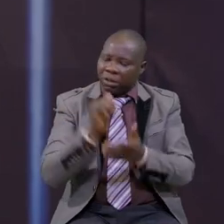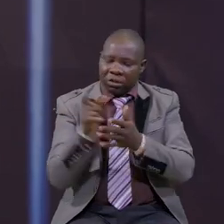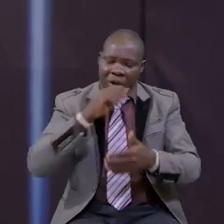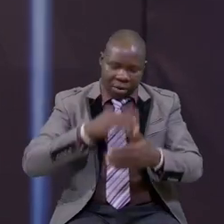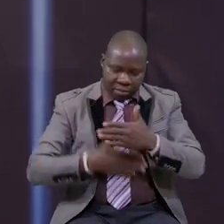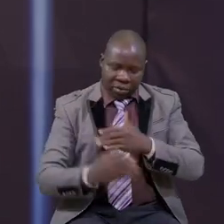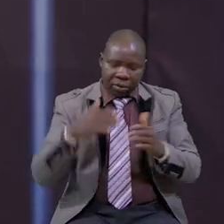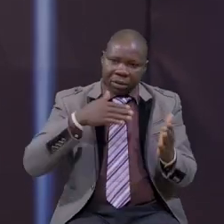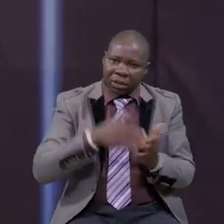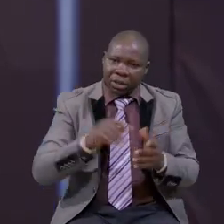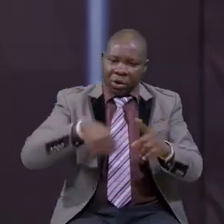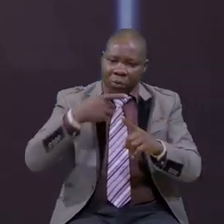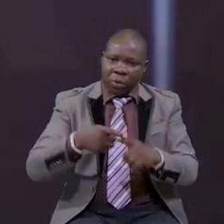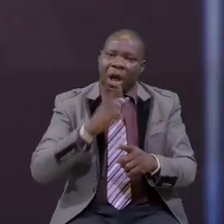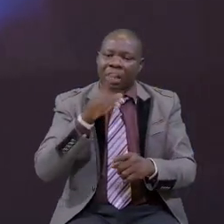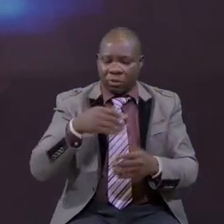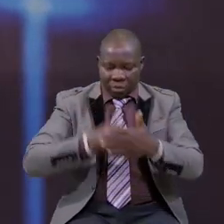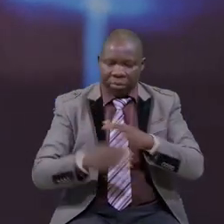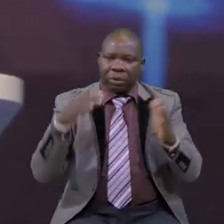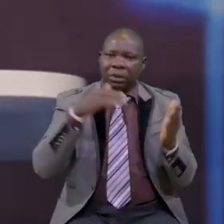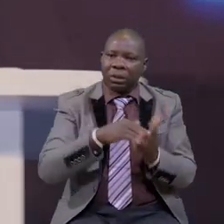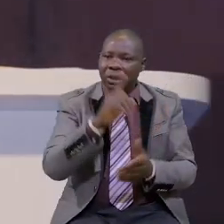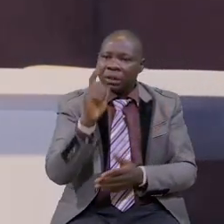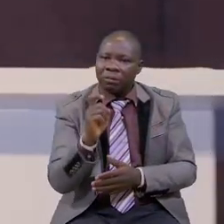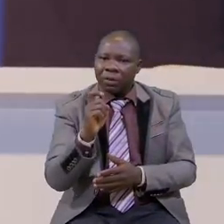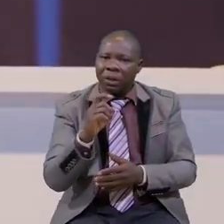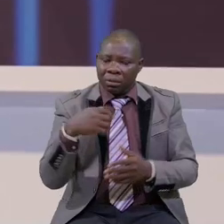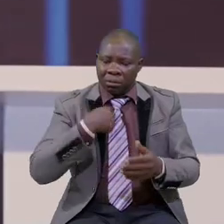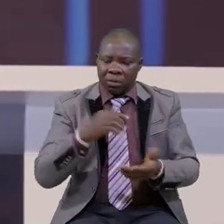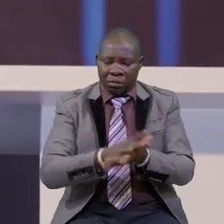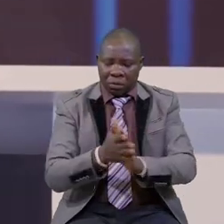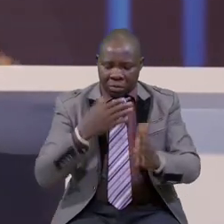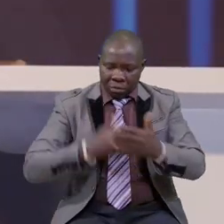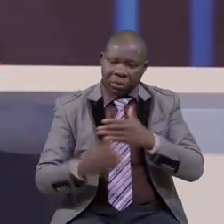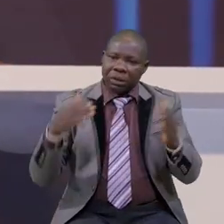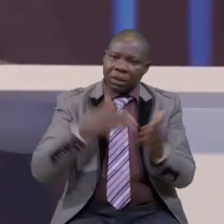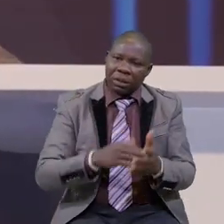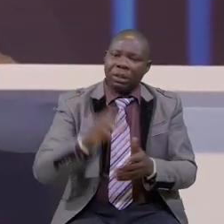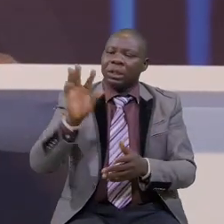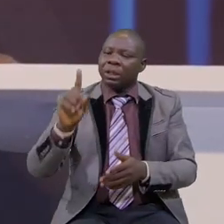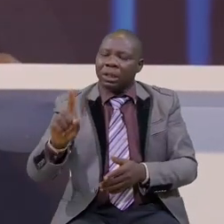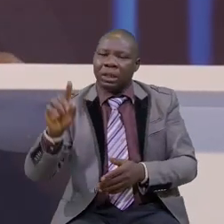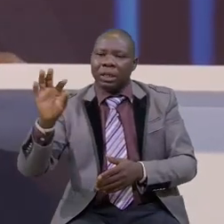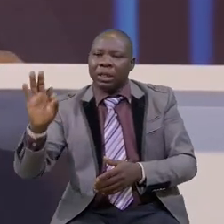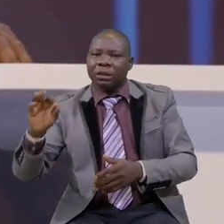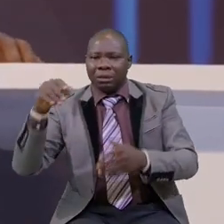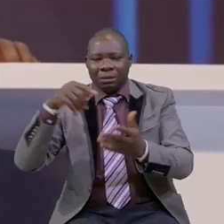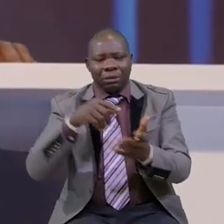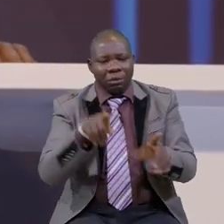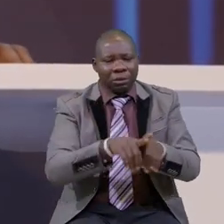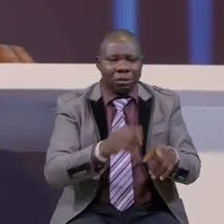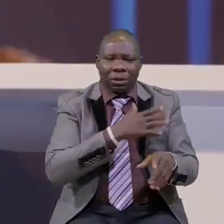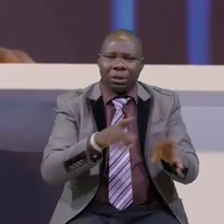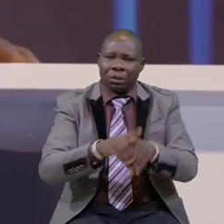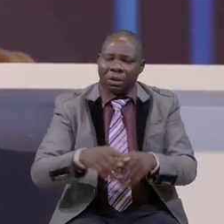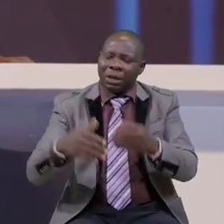nouveau, quand est-ce que tu es né de nouveau? Oh, j'étais né en telle année, il y a combien d'années maintenant? Il y a 37 ans maintenant. Après